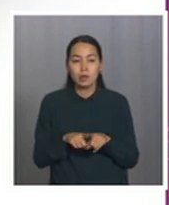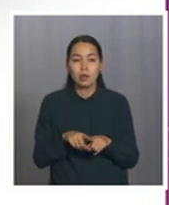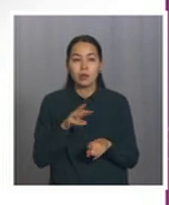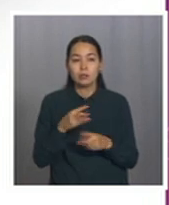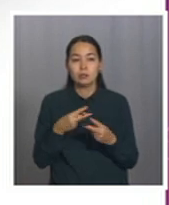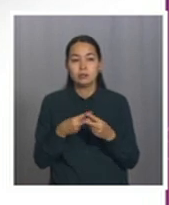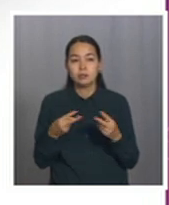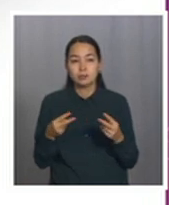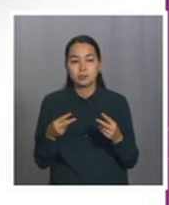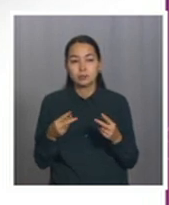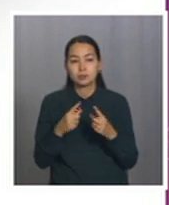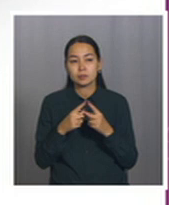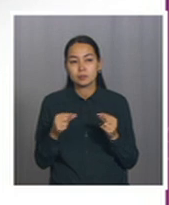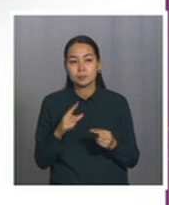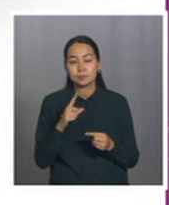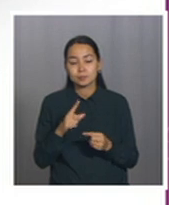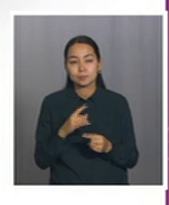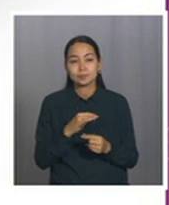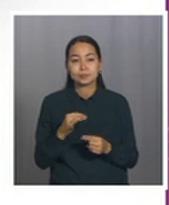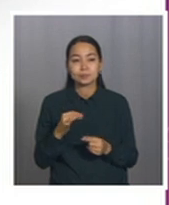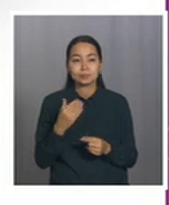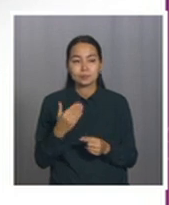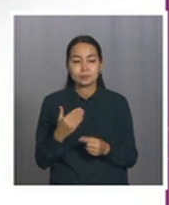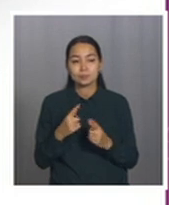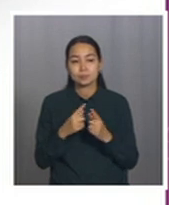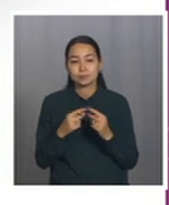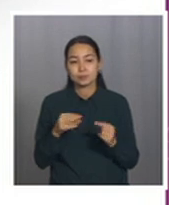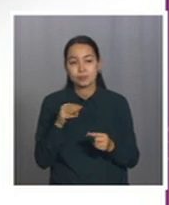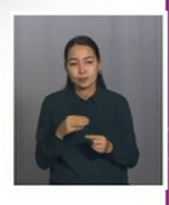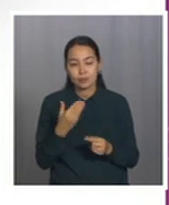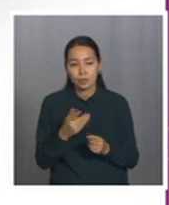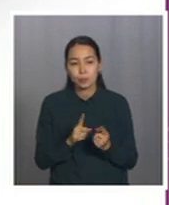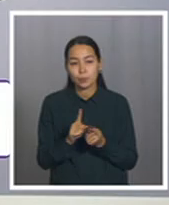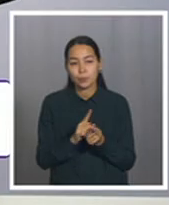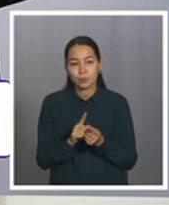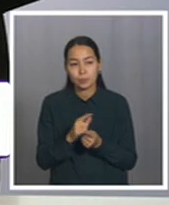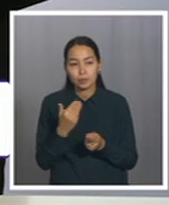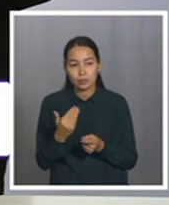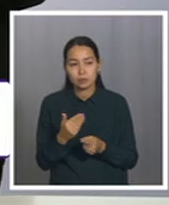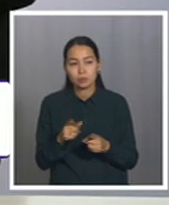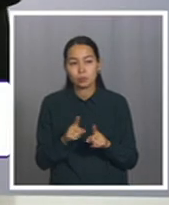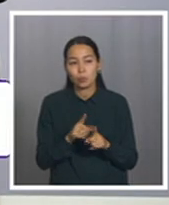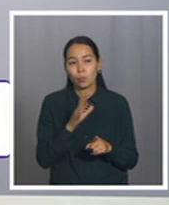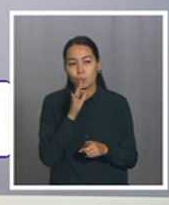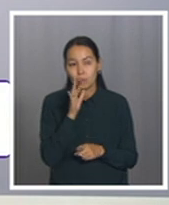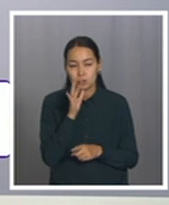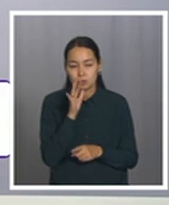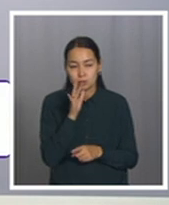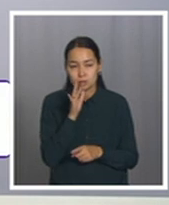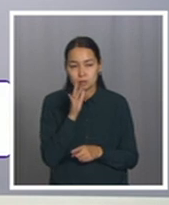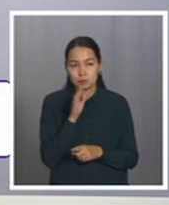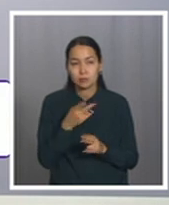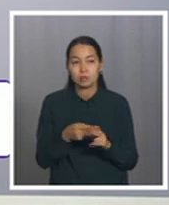тең, бұрыштық импульс деп атаймыз кейде. Не болмаса импульс моментінің өзгерісі бөлінген уақыт. Яғни осы